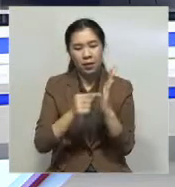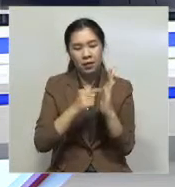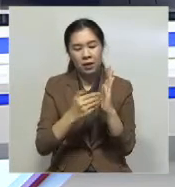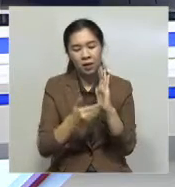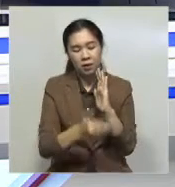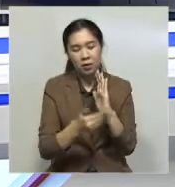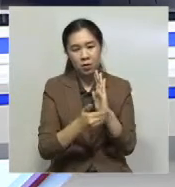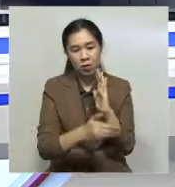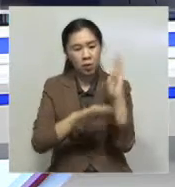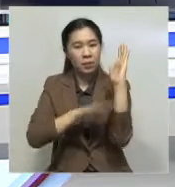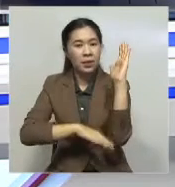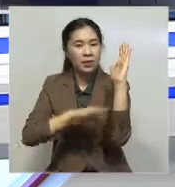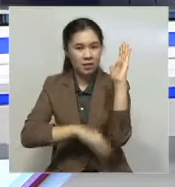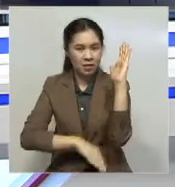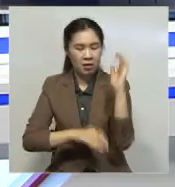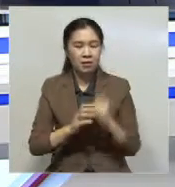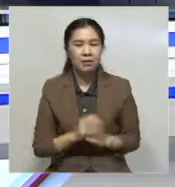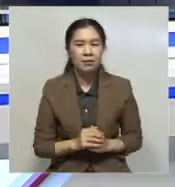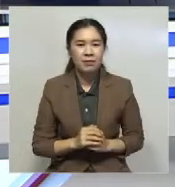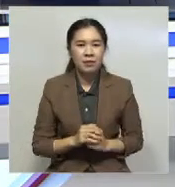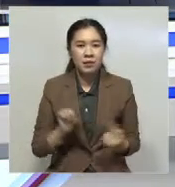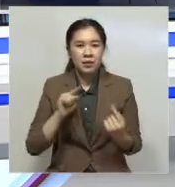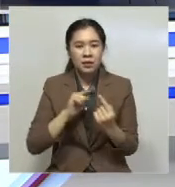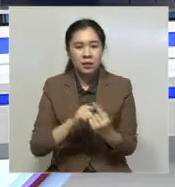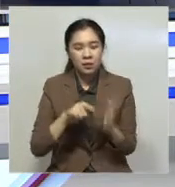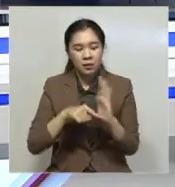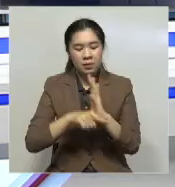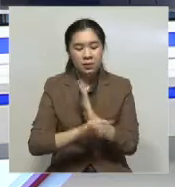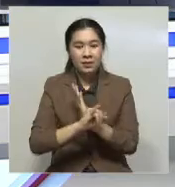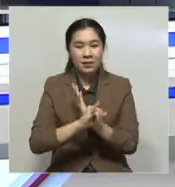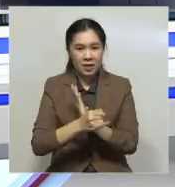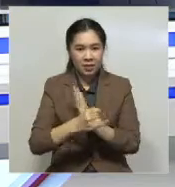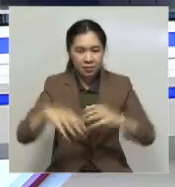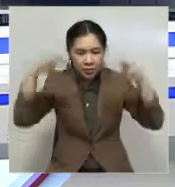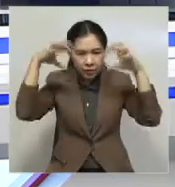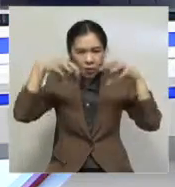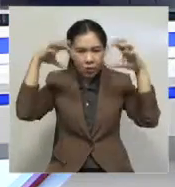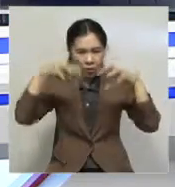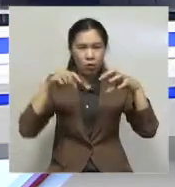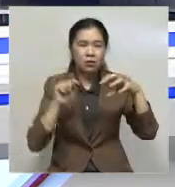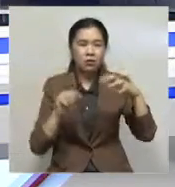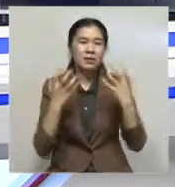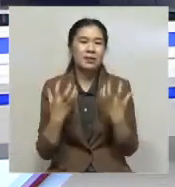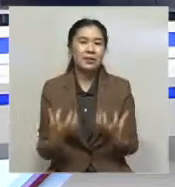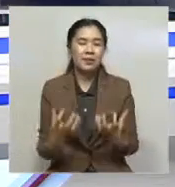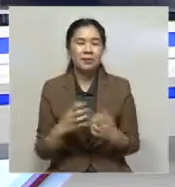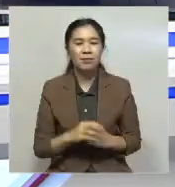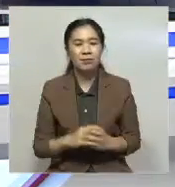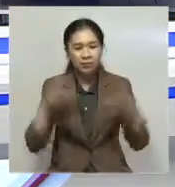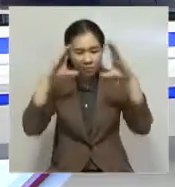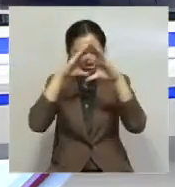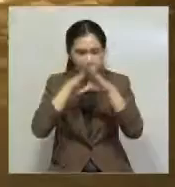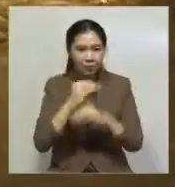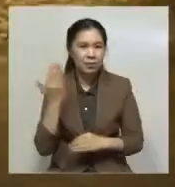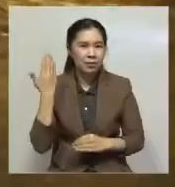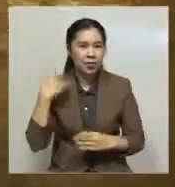คตะวันออกรวมถึงภาคใต้ฝั่งตะวันตกโดยเฉพาะที่จังหวัดจันทบุรีค่ะมีฝนตกหนักเป็นประวัติการณ์ทีเดียวค่ะโดยเมื่อคืนที่ผ่านม